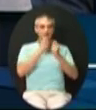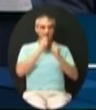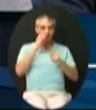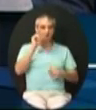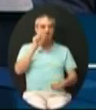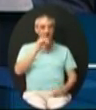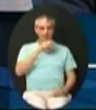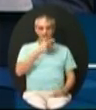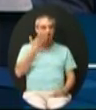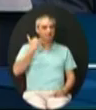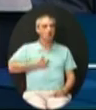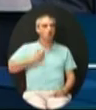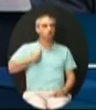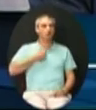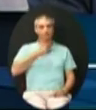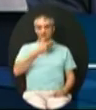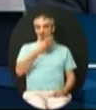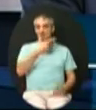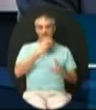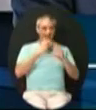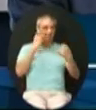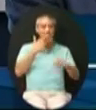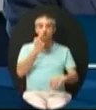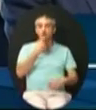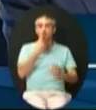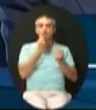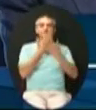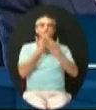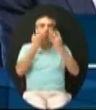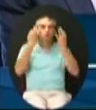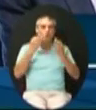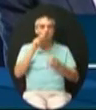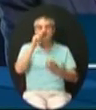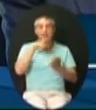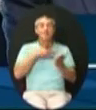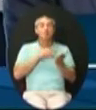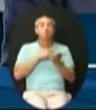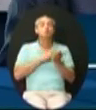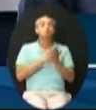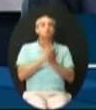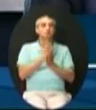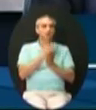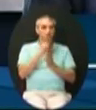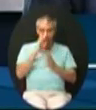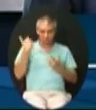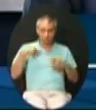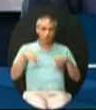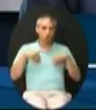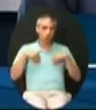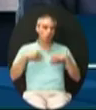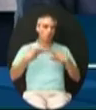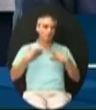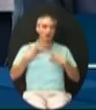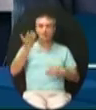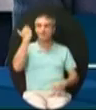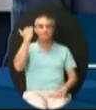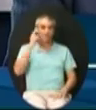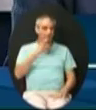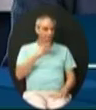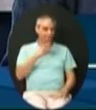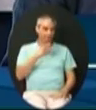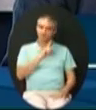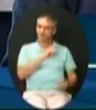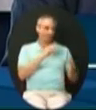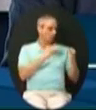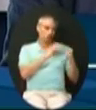אברהם שלום, שהיה ראש השב"כ בפרשת קו 300, אמר דברים ברורים בהיבטים המוסריים, ואגב, זה מה שהיה מקובל. אני מזכיר לכם שפעם,